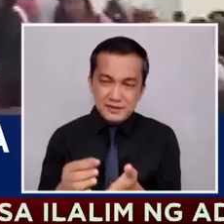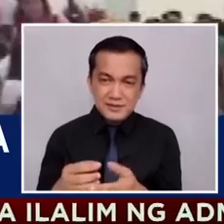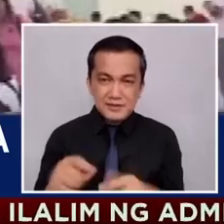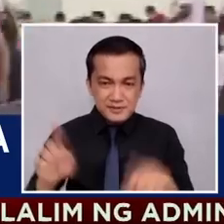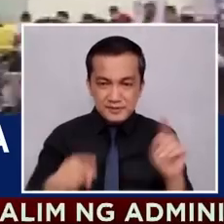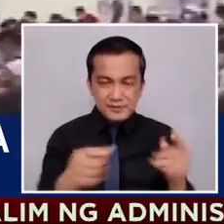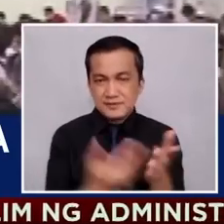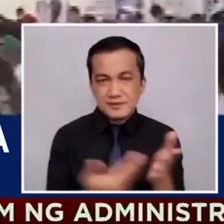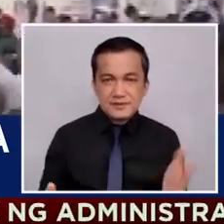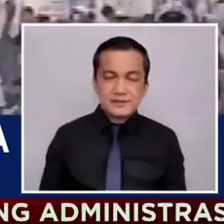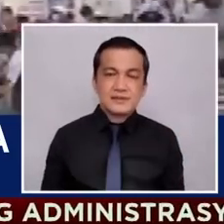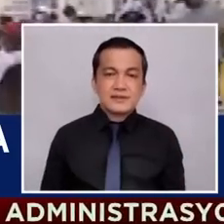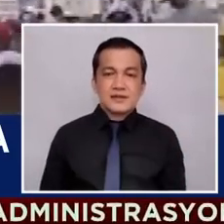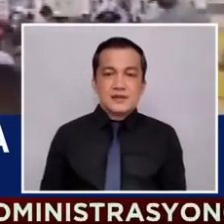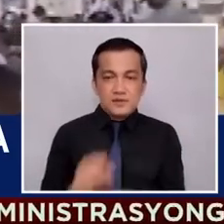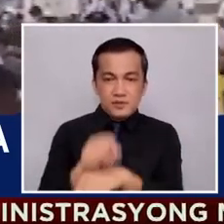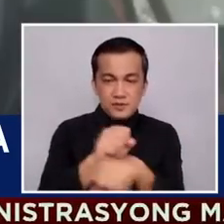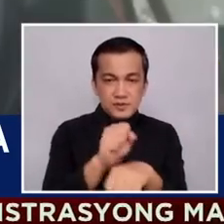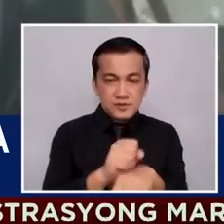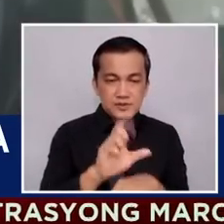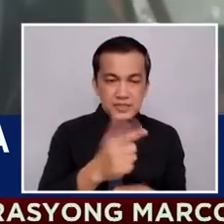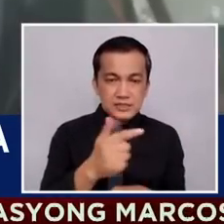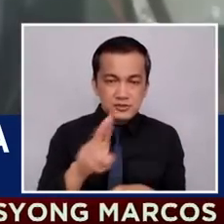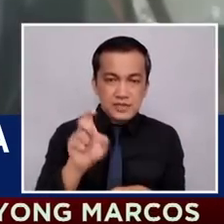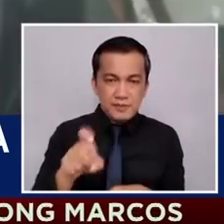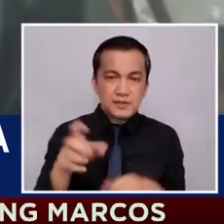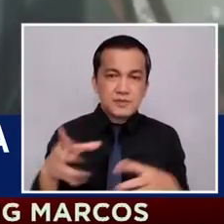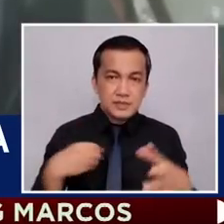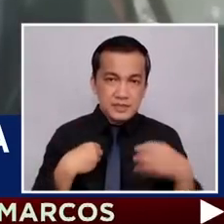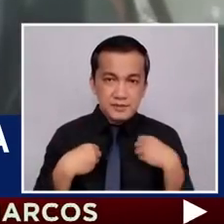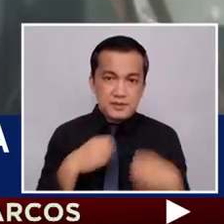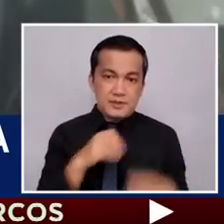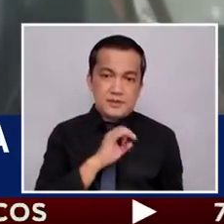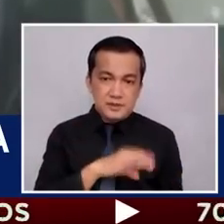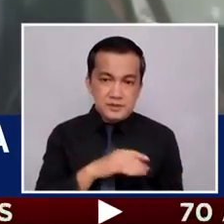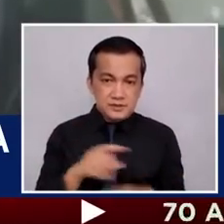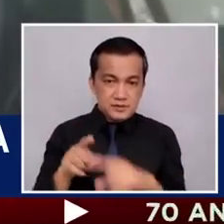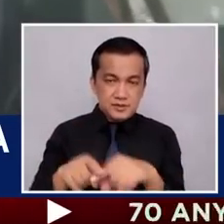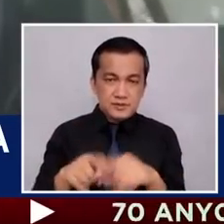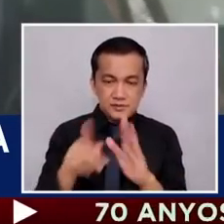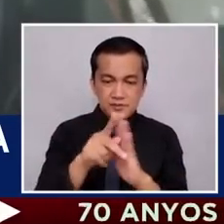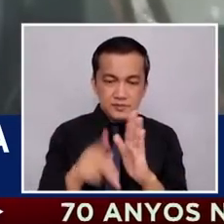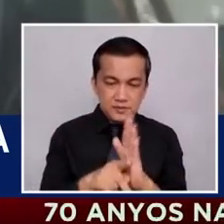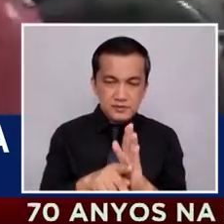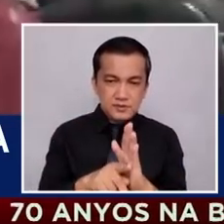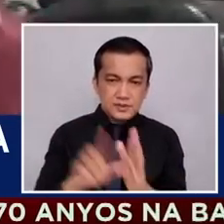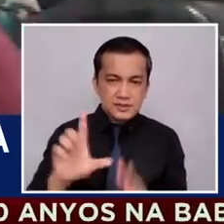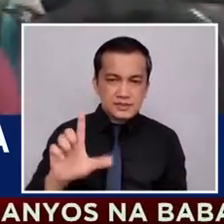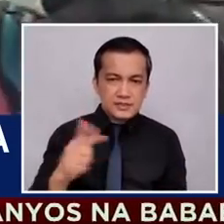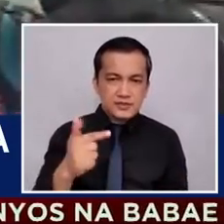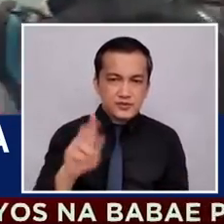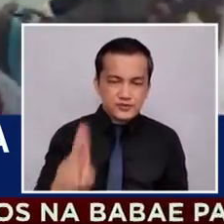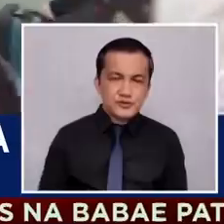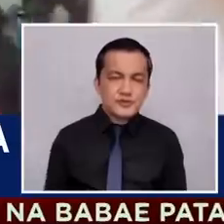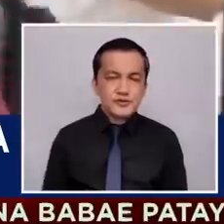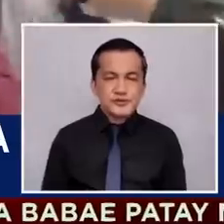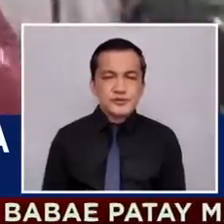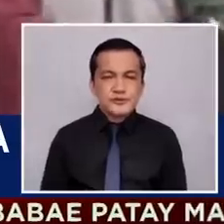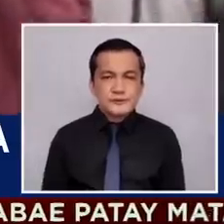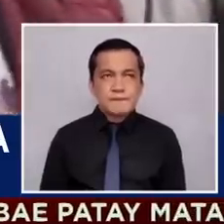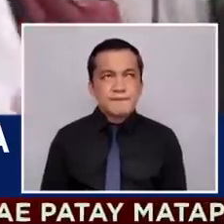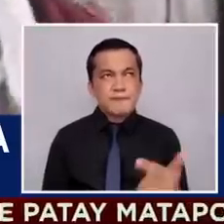sa local government unit ay dapat makatanggap din ng benepisyo base sa polisiya ng mga LGU. Jackie